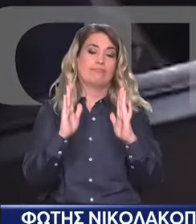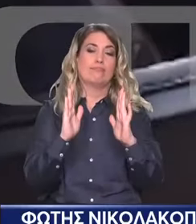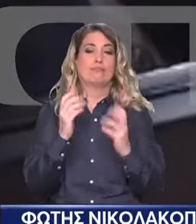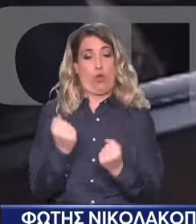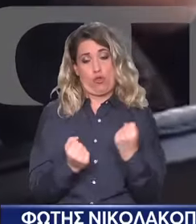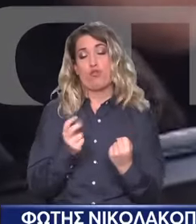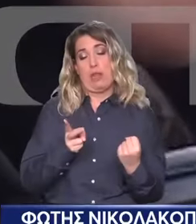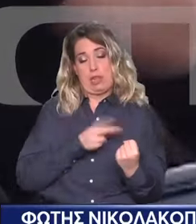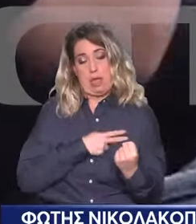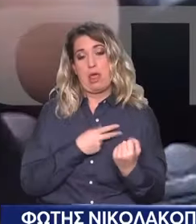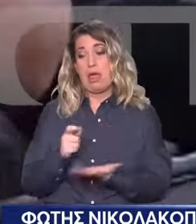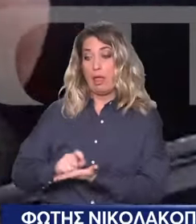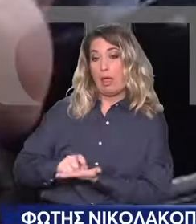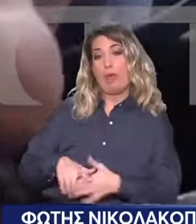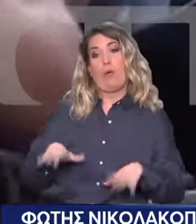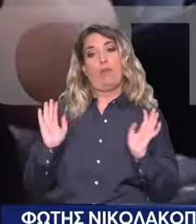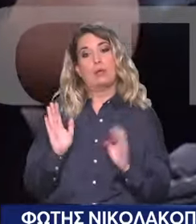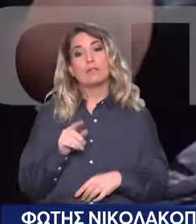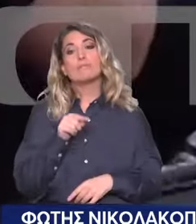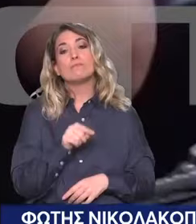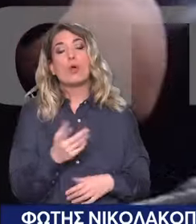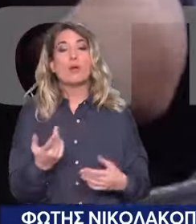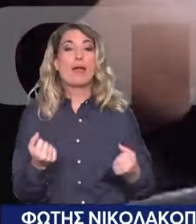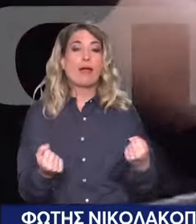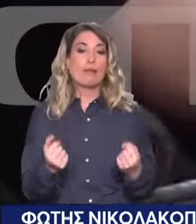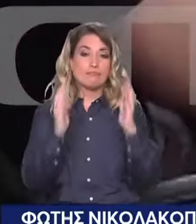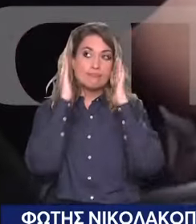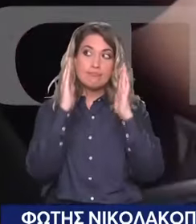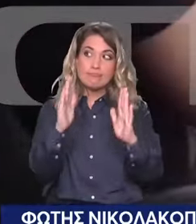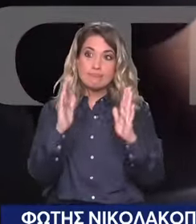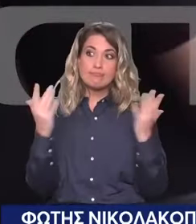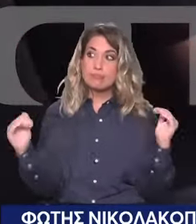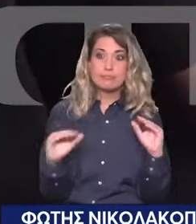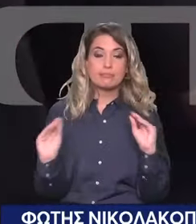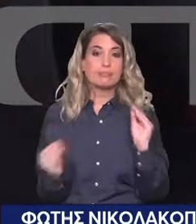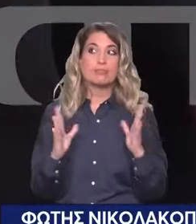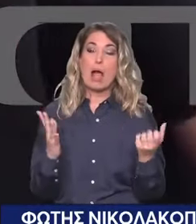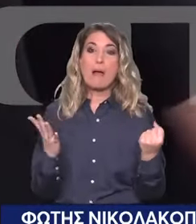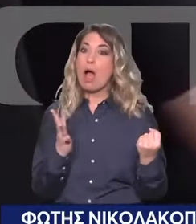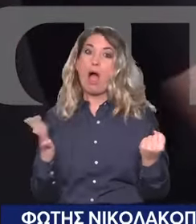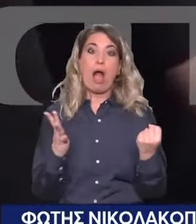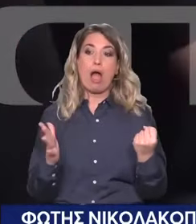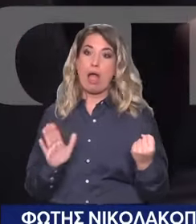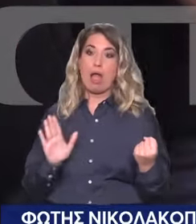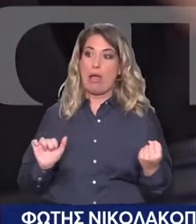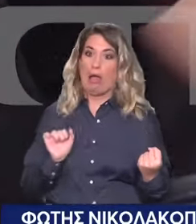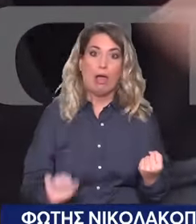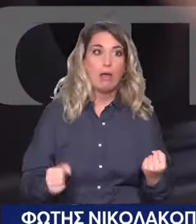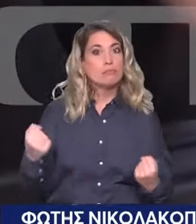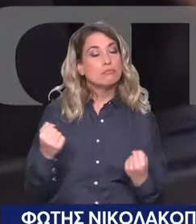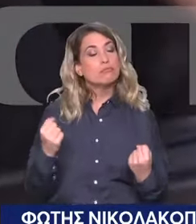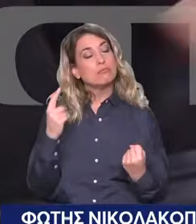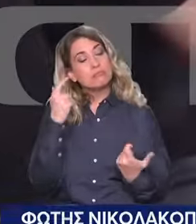οδήγηση και σίγουρα να μην κάνει τίποτα άλλο απ το να οδηγάει και να έχει την προσοχή του τεταμένη ώστε να μπορεί να οδηγήσει σωστά και να αν